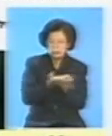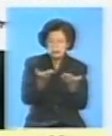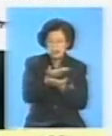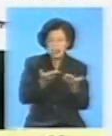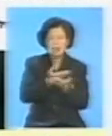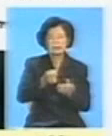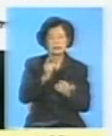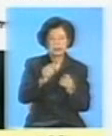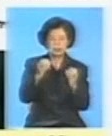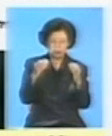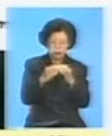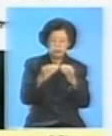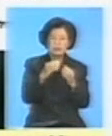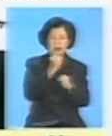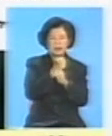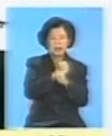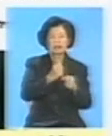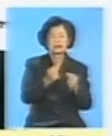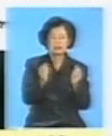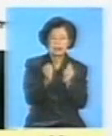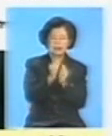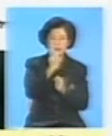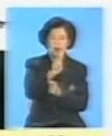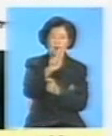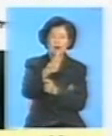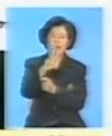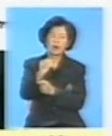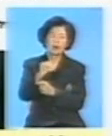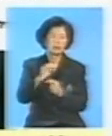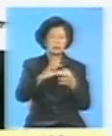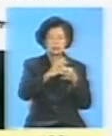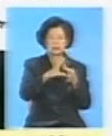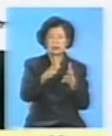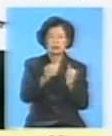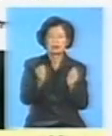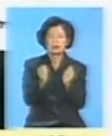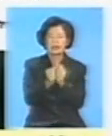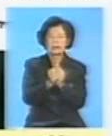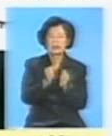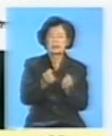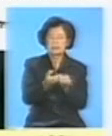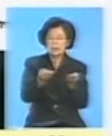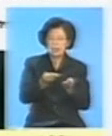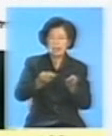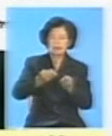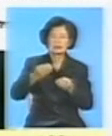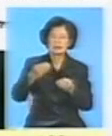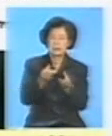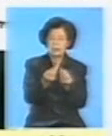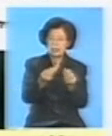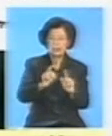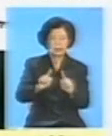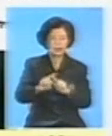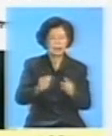และก็เป็นคณะทำงานร่วมกับคณะรัฐมนตรีนะครับไม่ได้ไปก้าวก่ายในการบริหารการแผ่นดินนะครับเพื่อจะพิจารณาหรือแก้ไขปัญหา